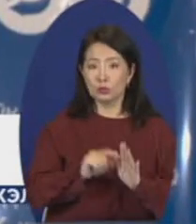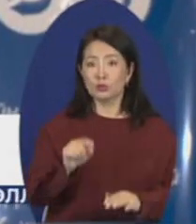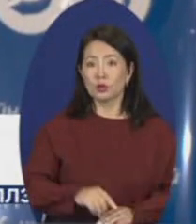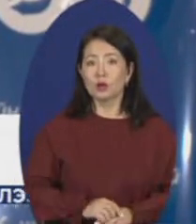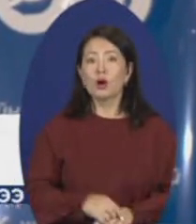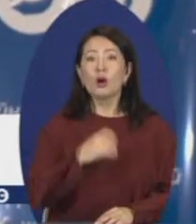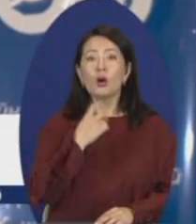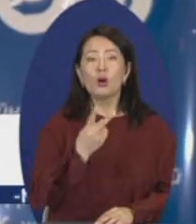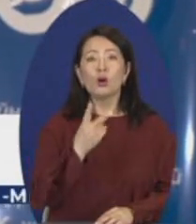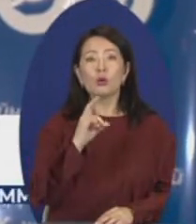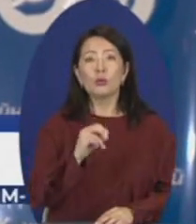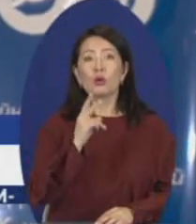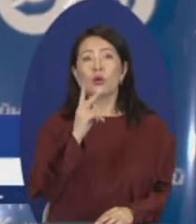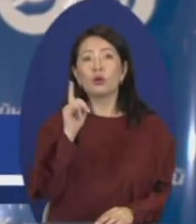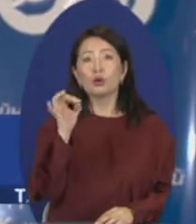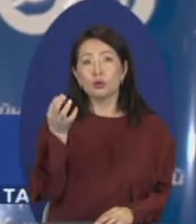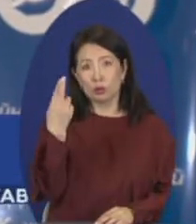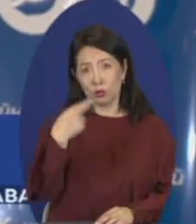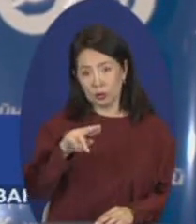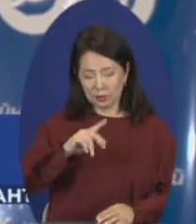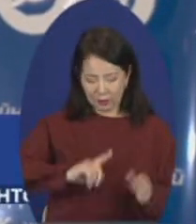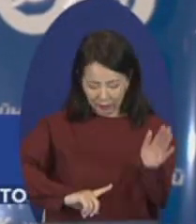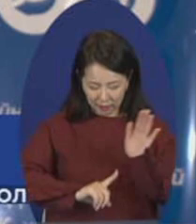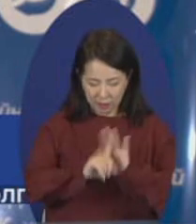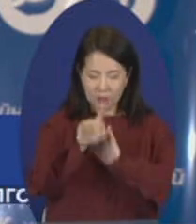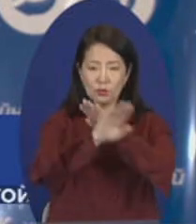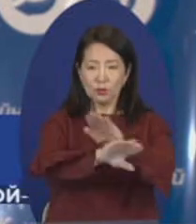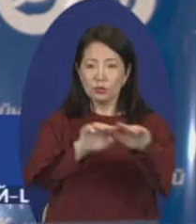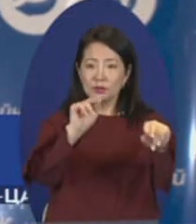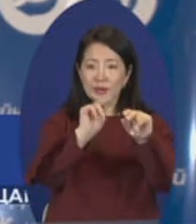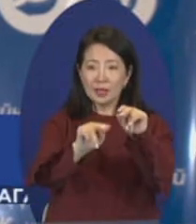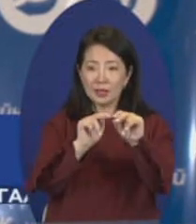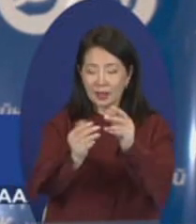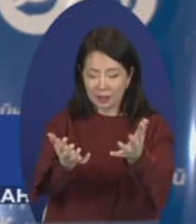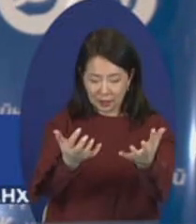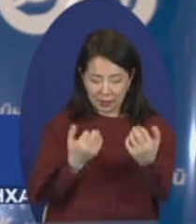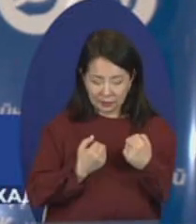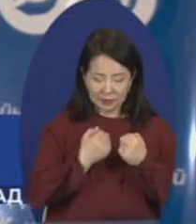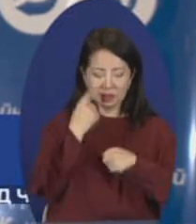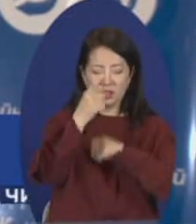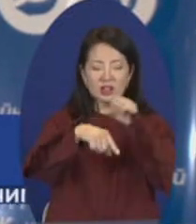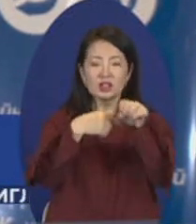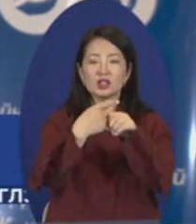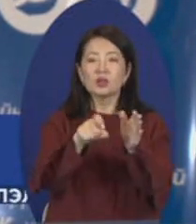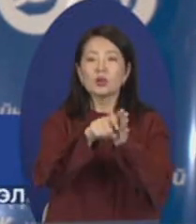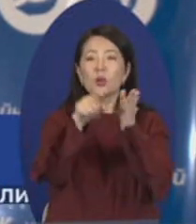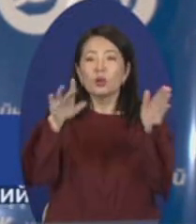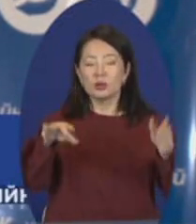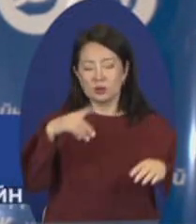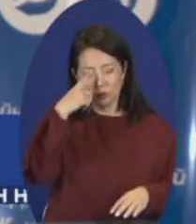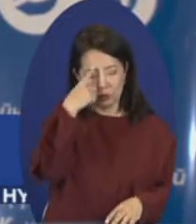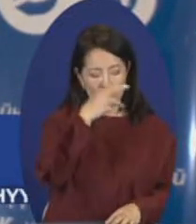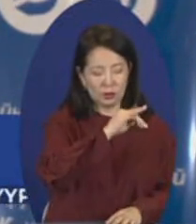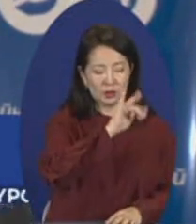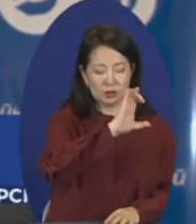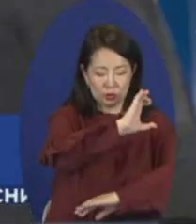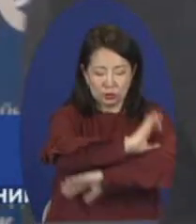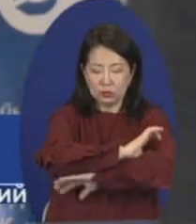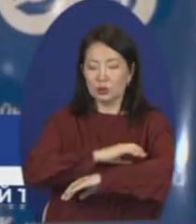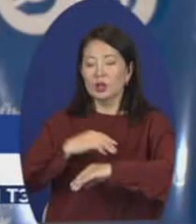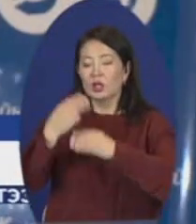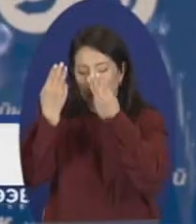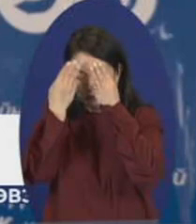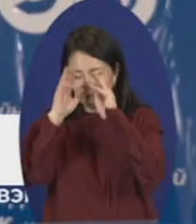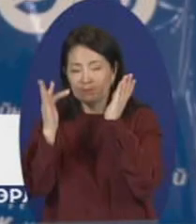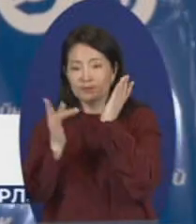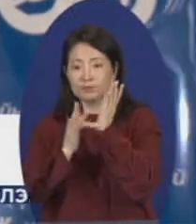2021 онд бол хамгийн анхны хүүхдүүдэд шалгуулж авсан. Энэ хүүхдүүд маань бүтэн жилийн турш Монгол улсын сургууль, шинжилгээний технологийн сургууль дээр